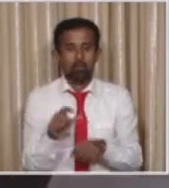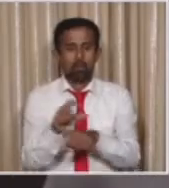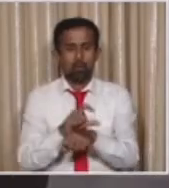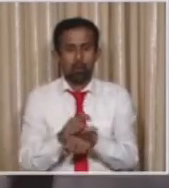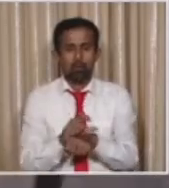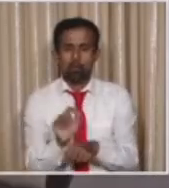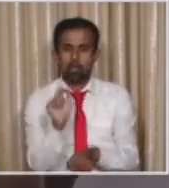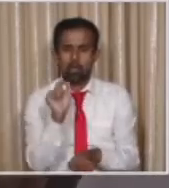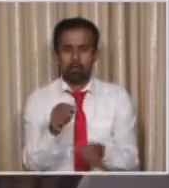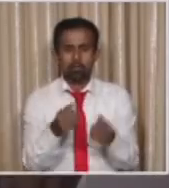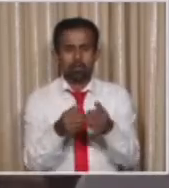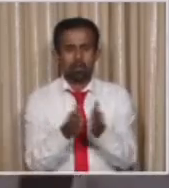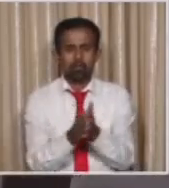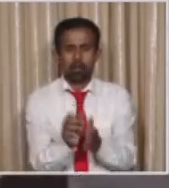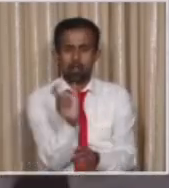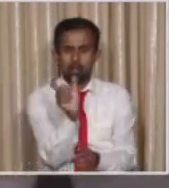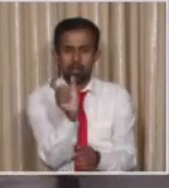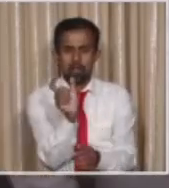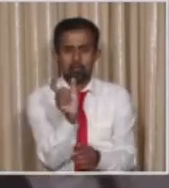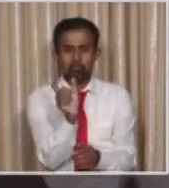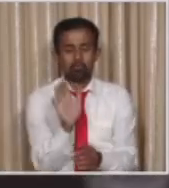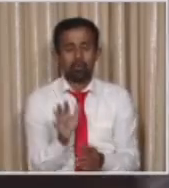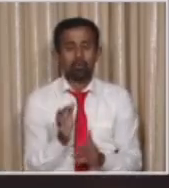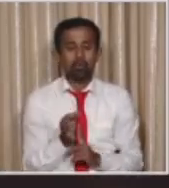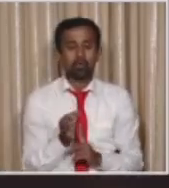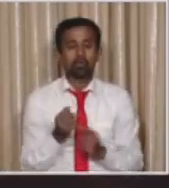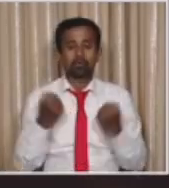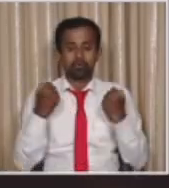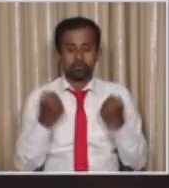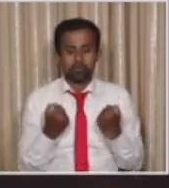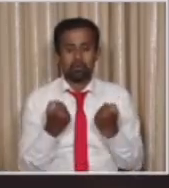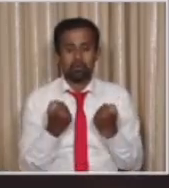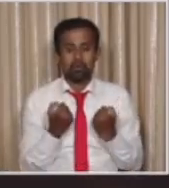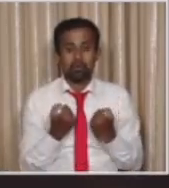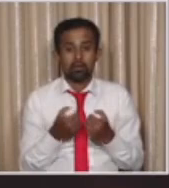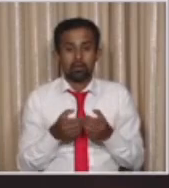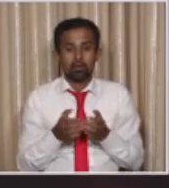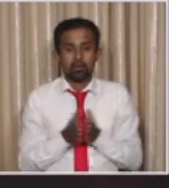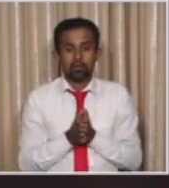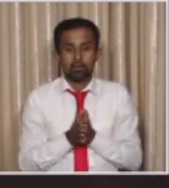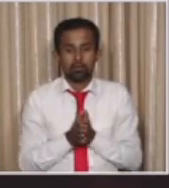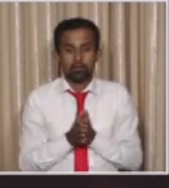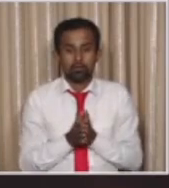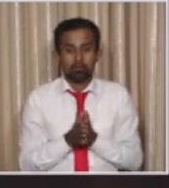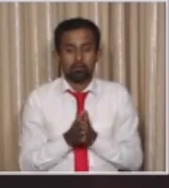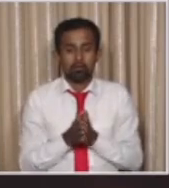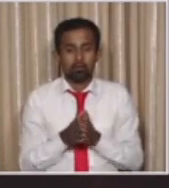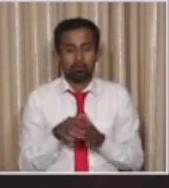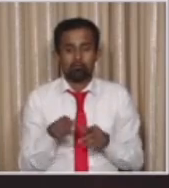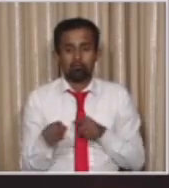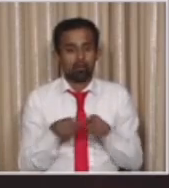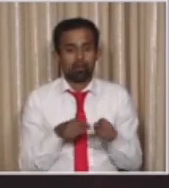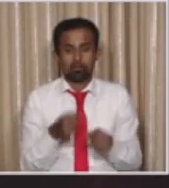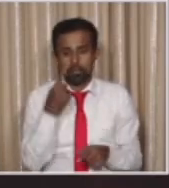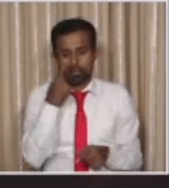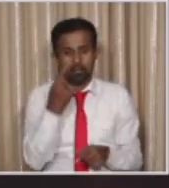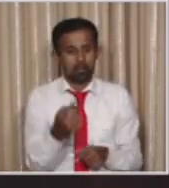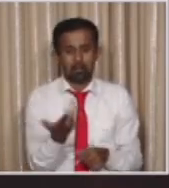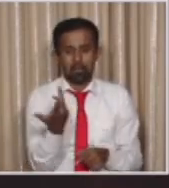कमीसमे नम स्वाधीन उनसनिन सभापति स्वाधीन वेनो वगे तियरियक एहेम गणन हेदिल्लक अपि देखला